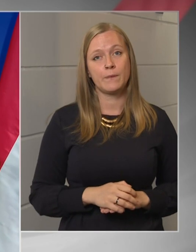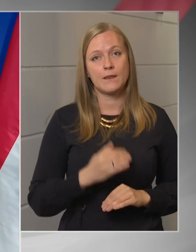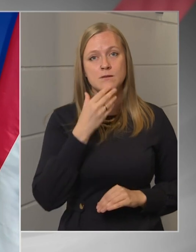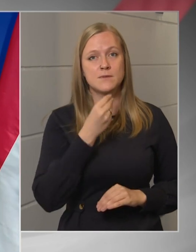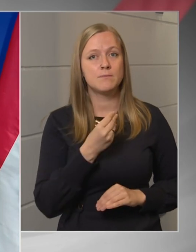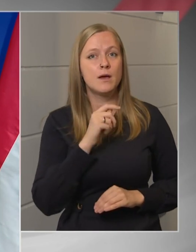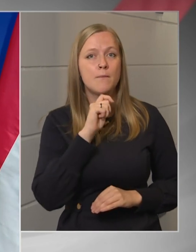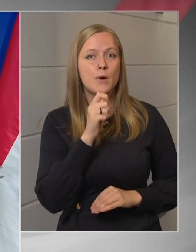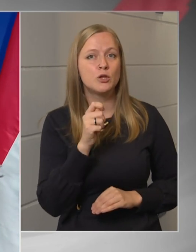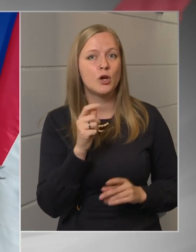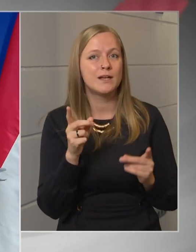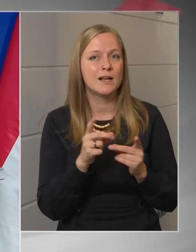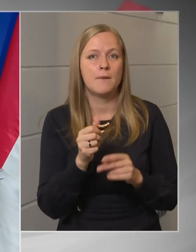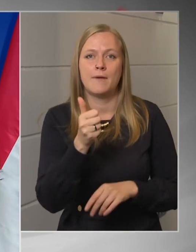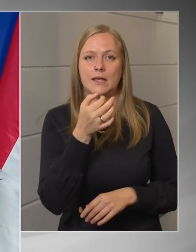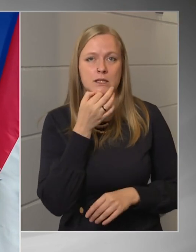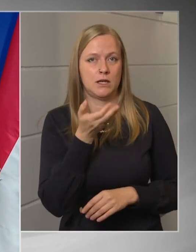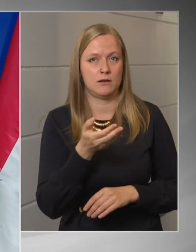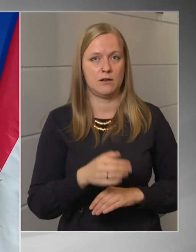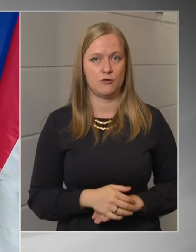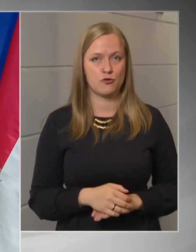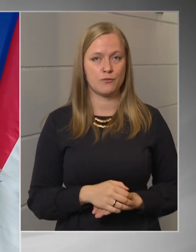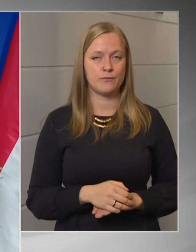Magyar Hírlap egy tarap kérdése. Jó.